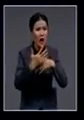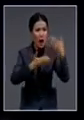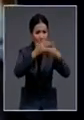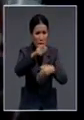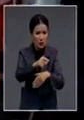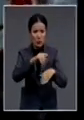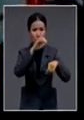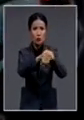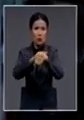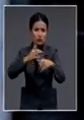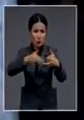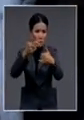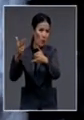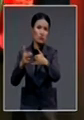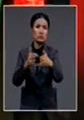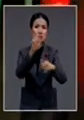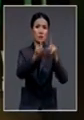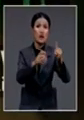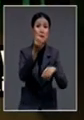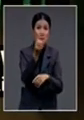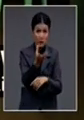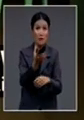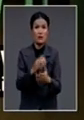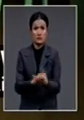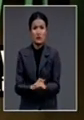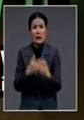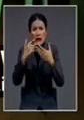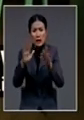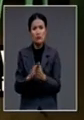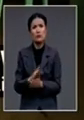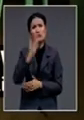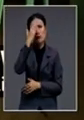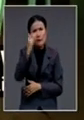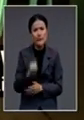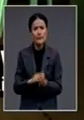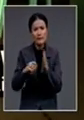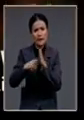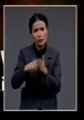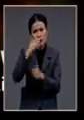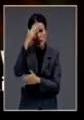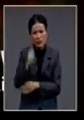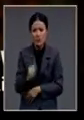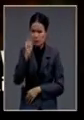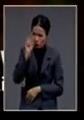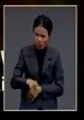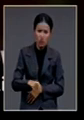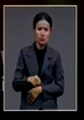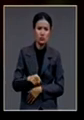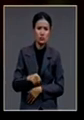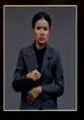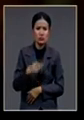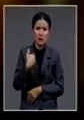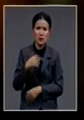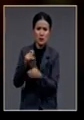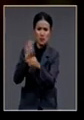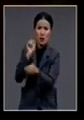ๆ ครับทีนี้มาดูสาเหตุหน่อยว่าแล้วสาเหตุคืออะไรทำไมถึงต้องดำเนินการเอาออกจาก